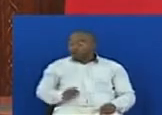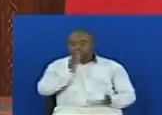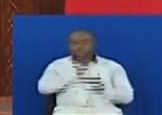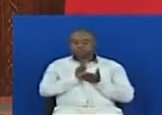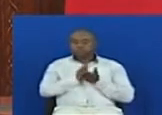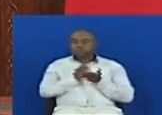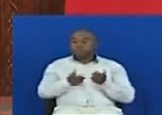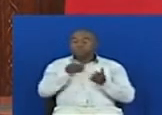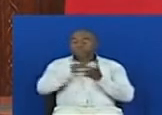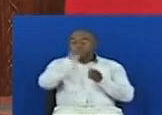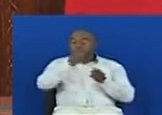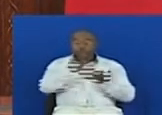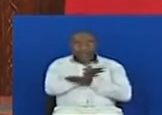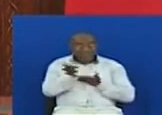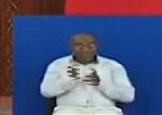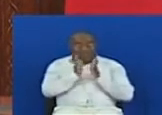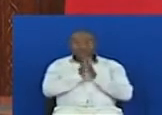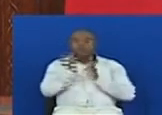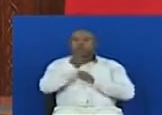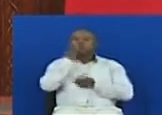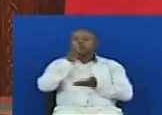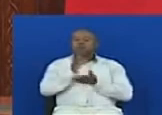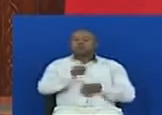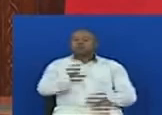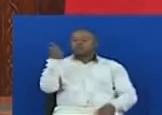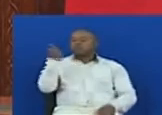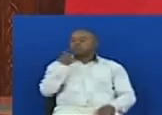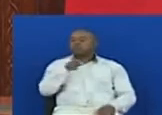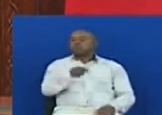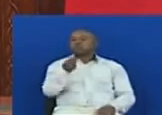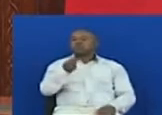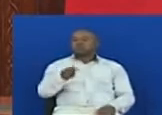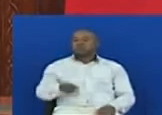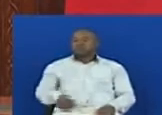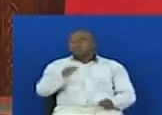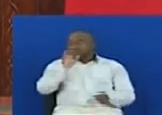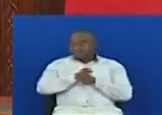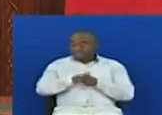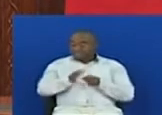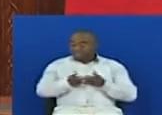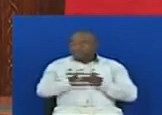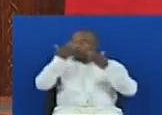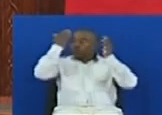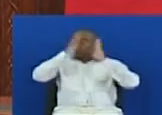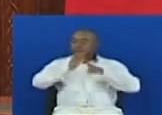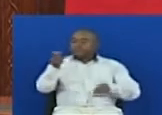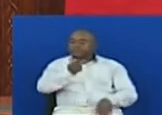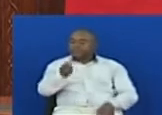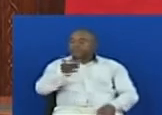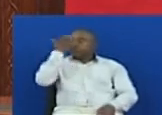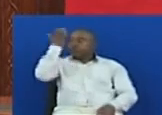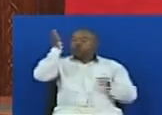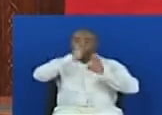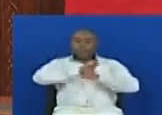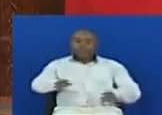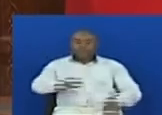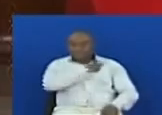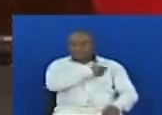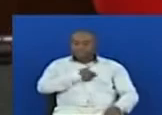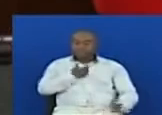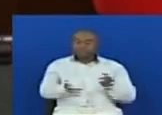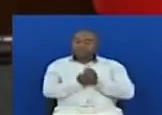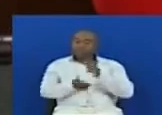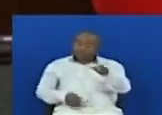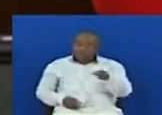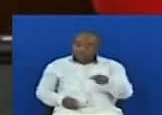mpaka mpagani anapata haki ndani ya nchi yake. Sina zaidi ya kusema, Mungu ibariki Tanzania, Mungu mbariki Magufuli,